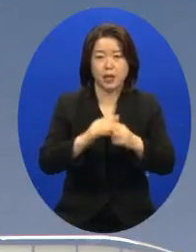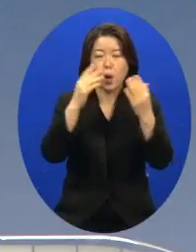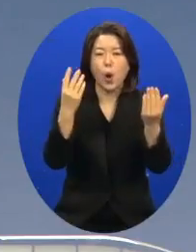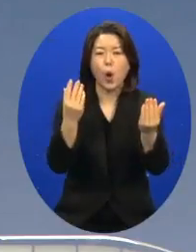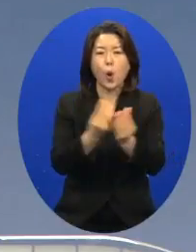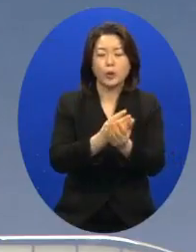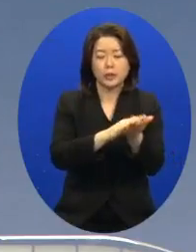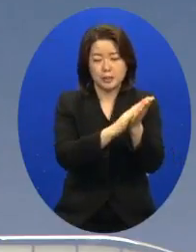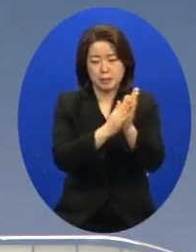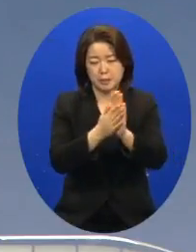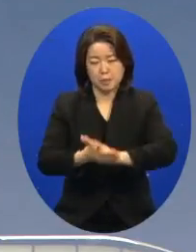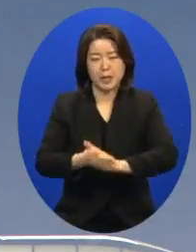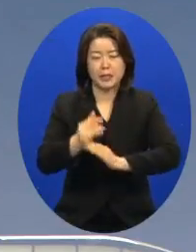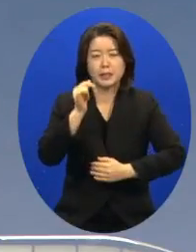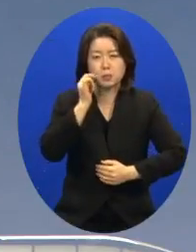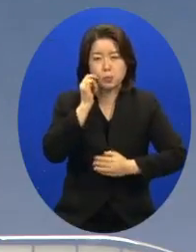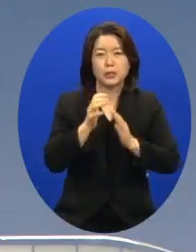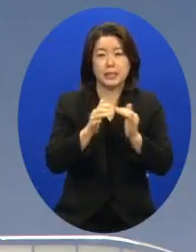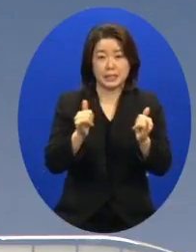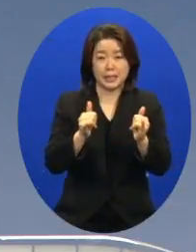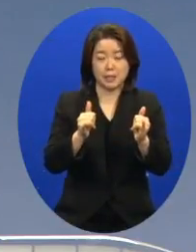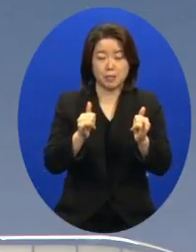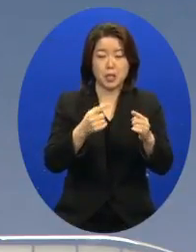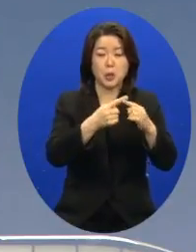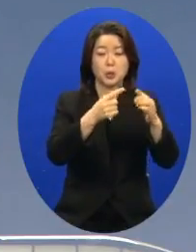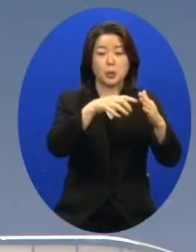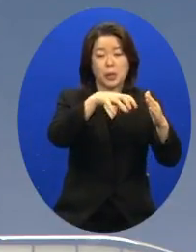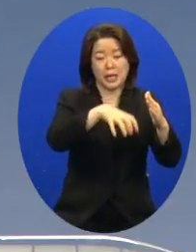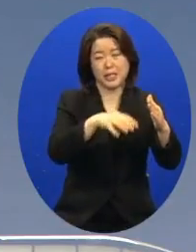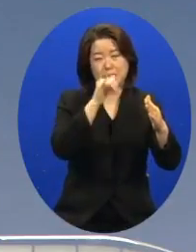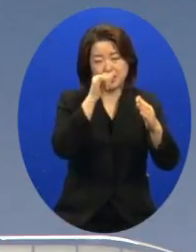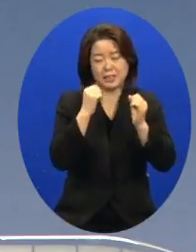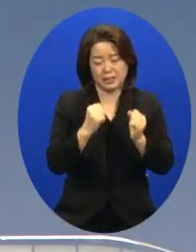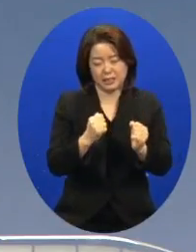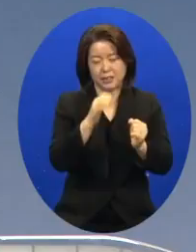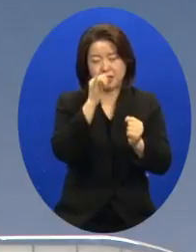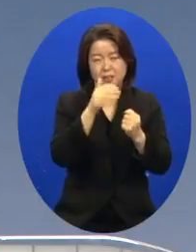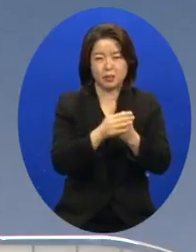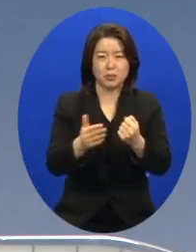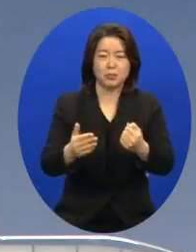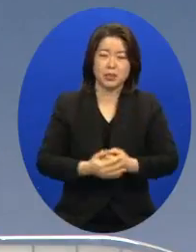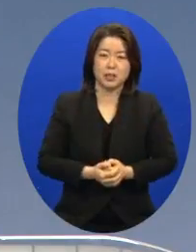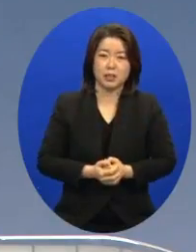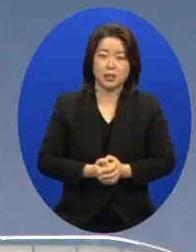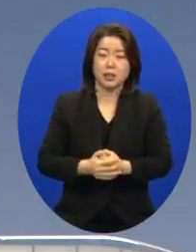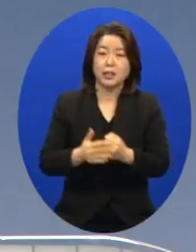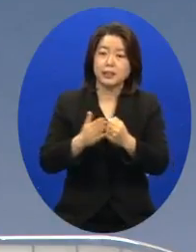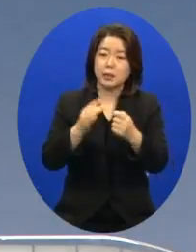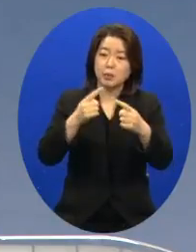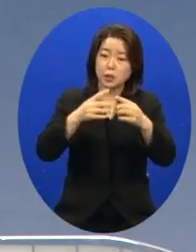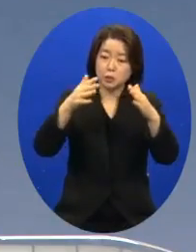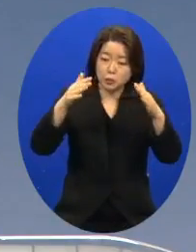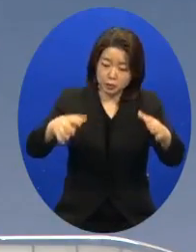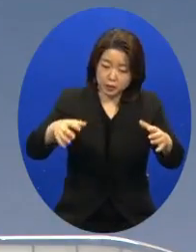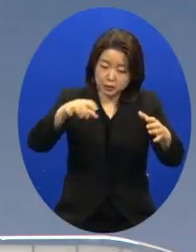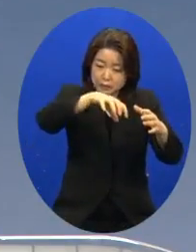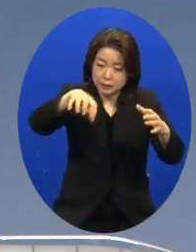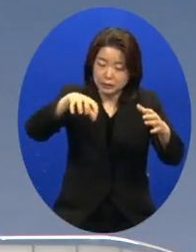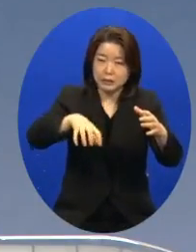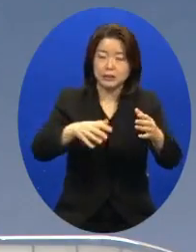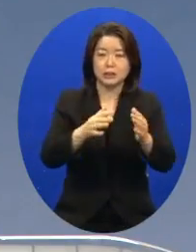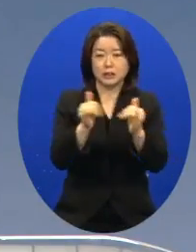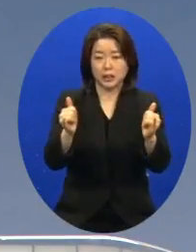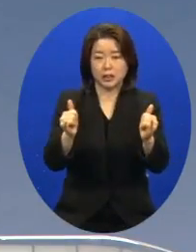변화되지 못한 사람들이 교회 안에 있었기 때문입니다 그러니까 도인 들 사이에 문제가 일어나게 된